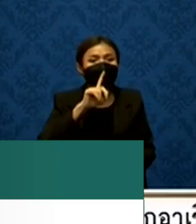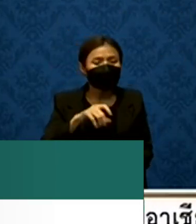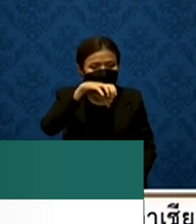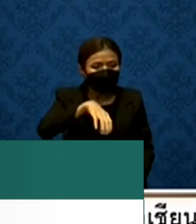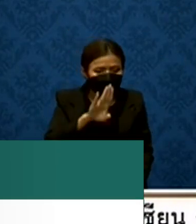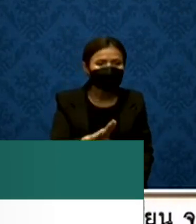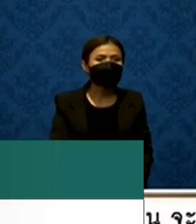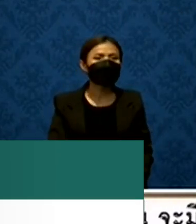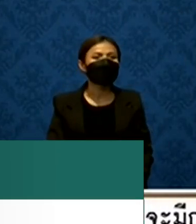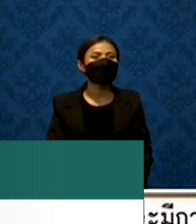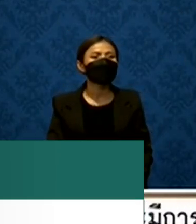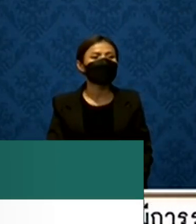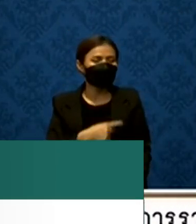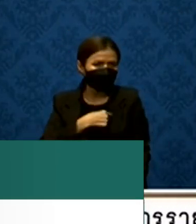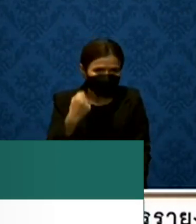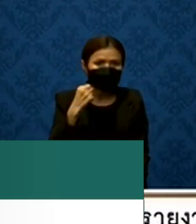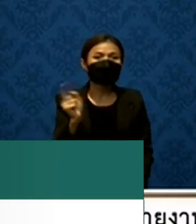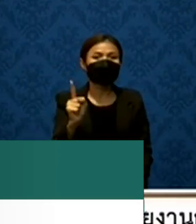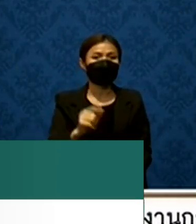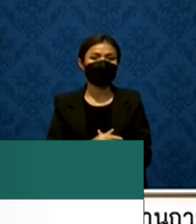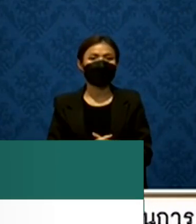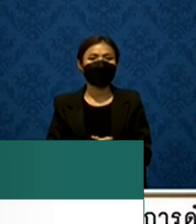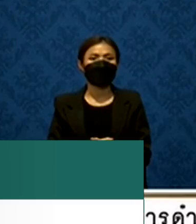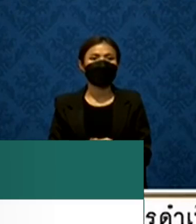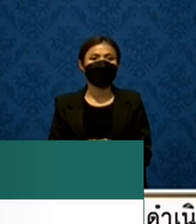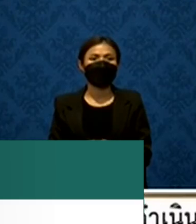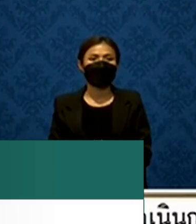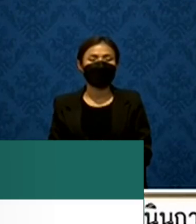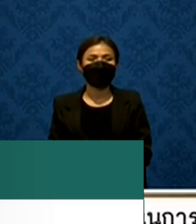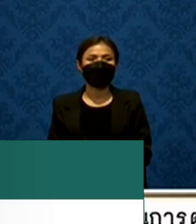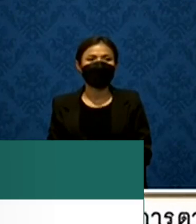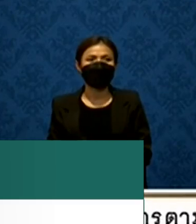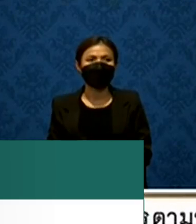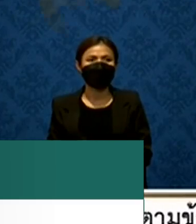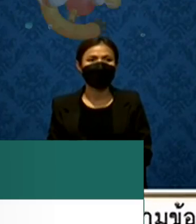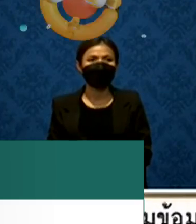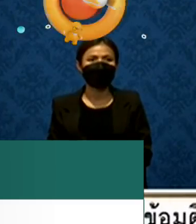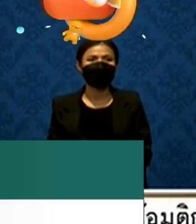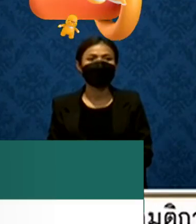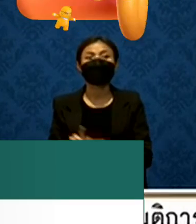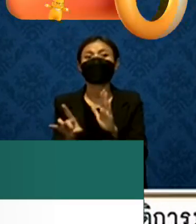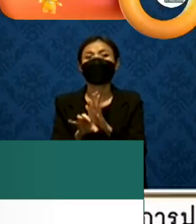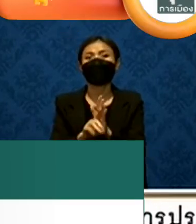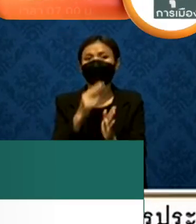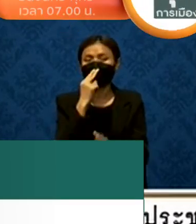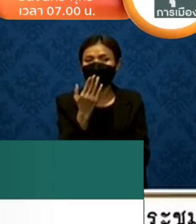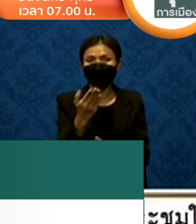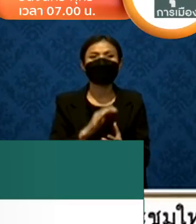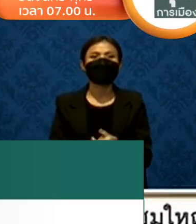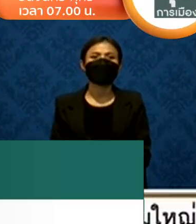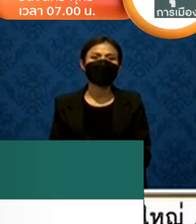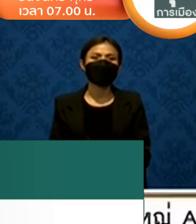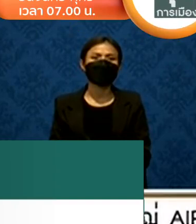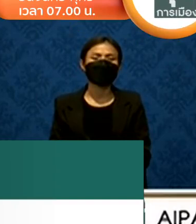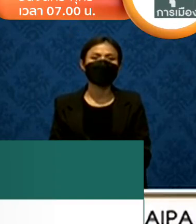ไม่ได้เอาตามเพราะว่าคณะกรรมการที่มีนายวิจักผู้ตรวจเนี่ยกลับไปฟอกข่าวให้นะครับบอกว่าการดำเนินการทุ